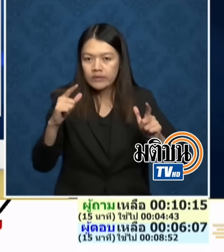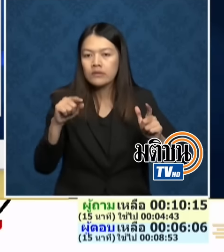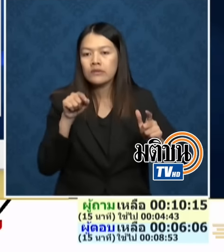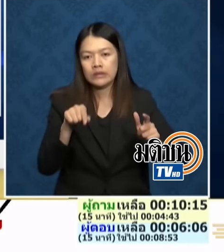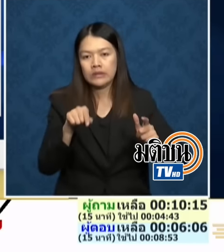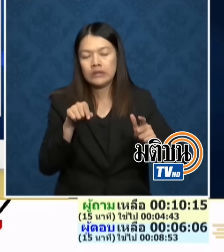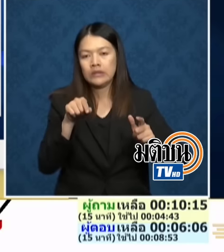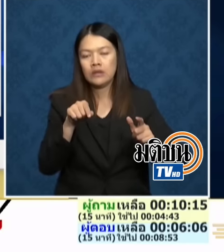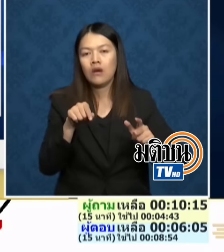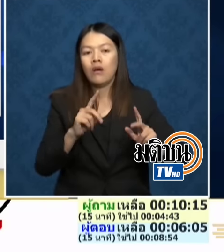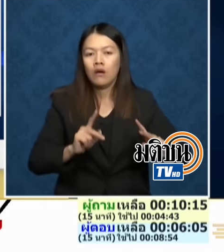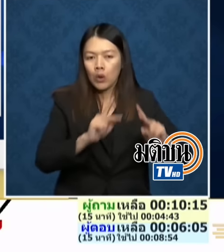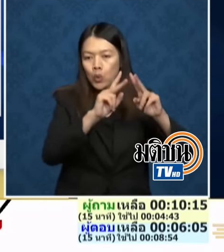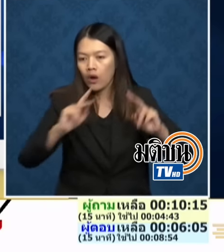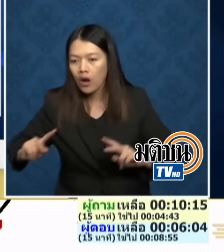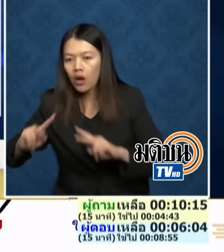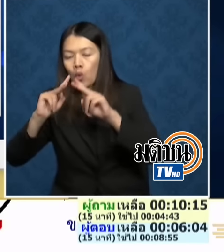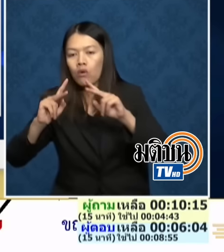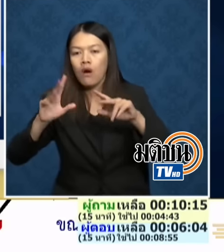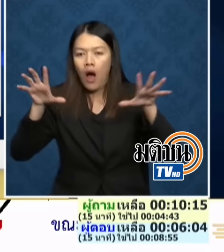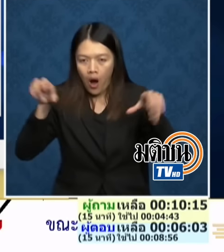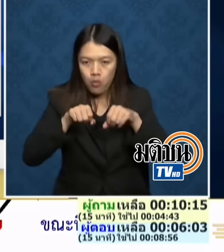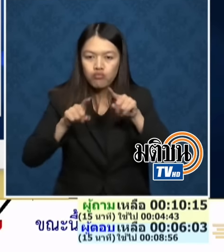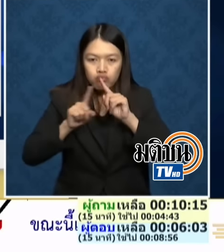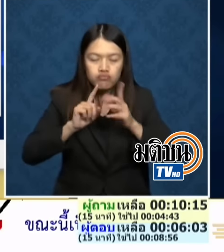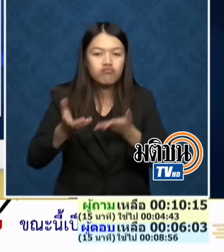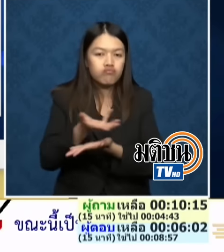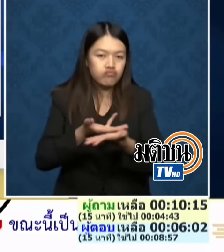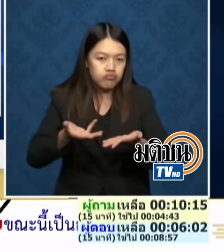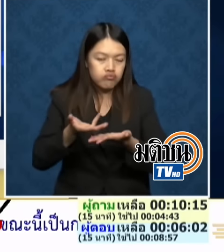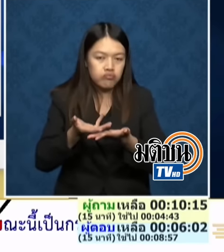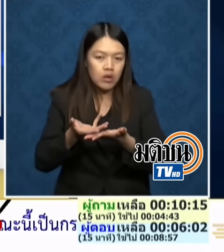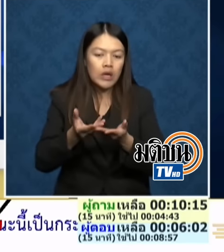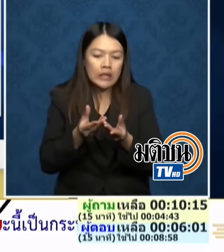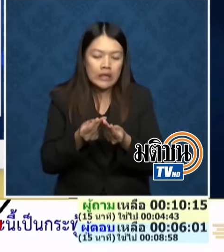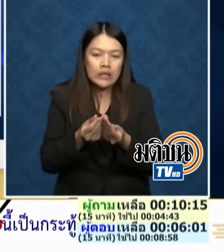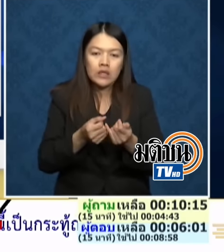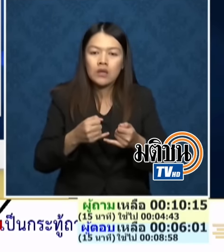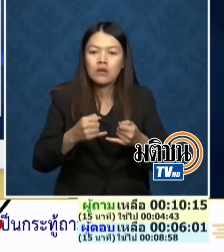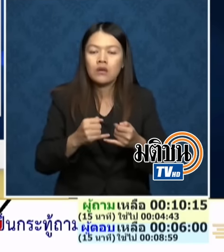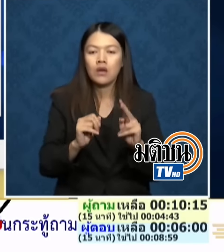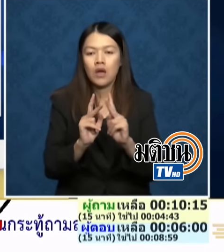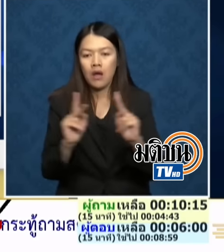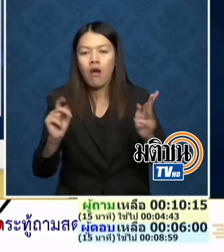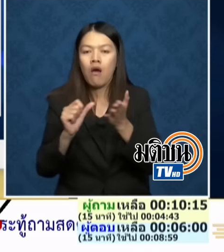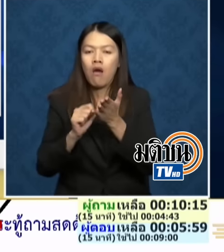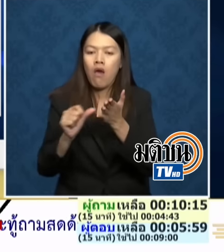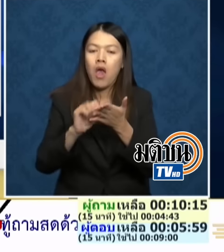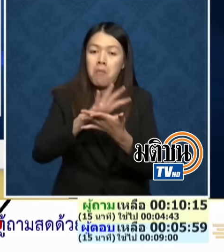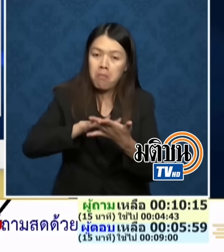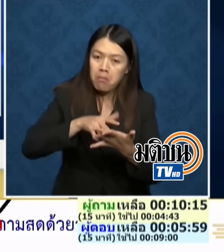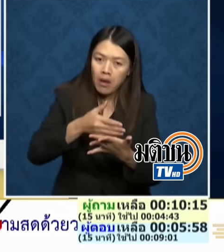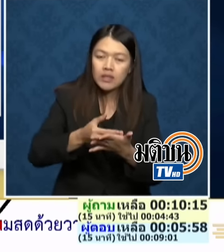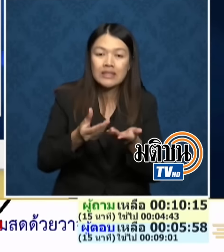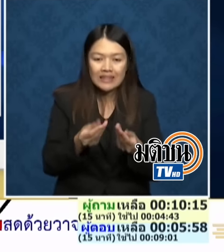ทั้งสองกระส่วงตกลงให้นำเข้าสู่กาชินาเรื่องเนีวเขตที่เป็ทีดิของคนามการปรับปรุงแผนที่